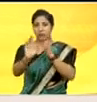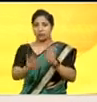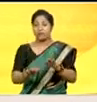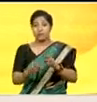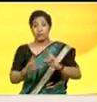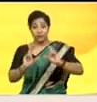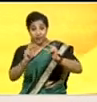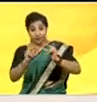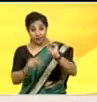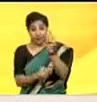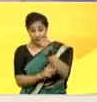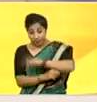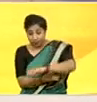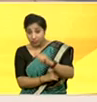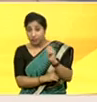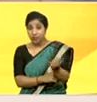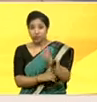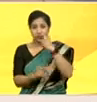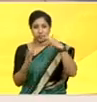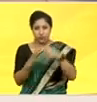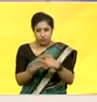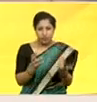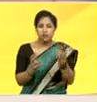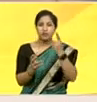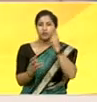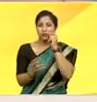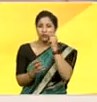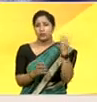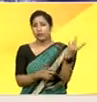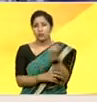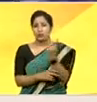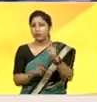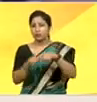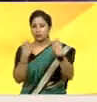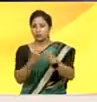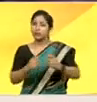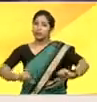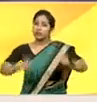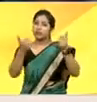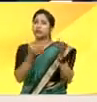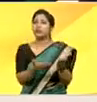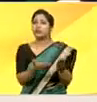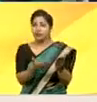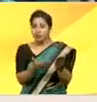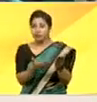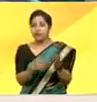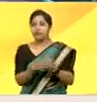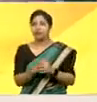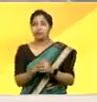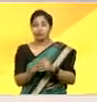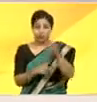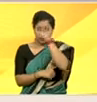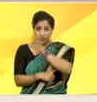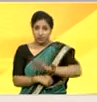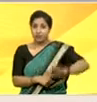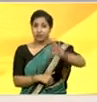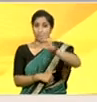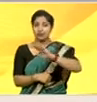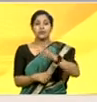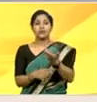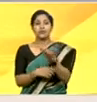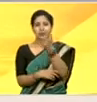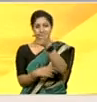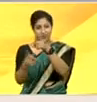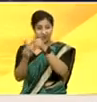में मैन और विमेन दोनों टीमें क्वालिफाई कर चुकी हैं। भारतीय शॉटगन टीम